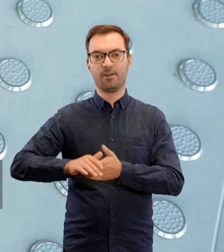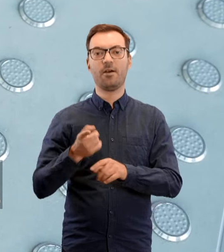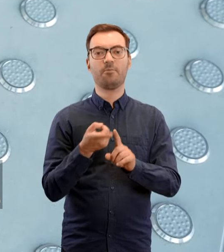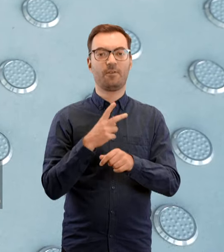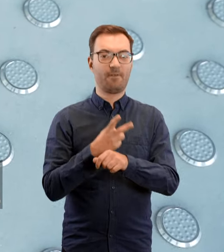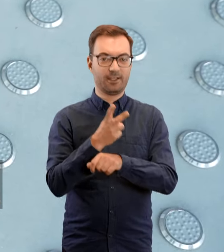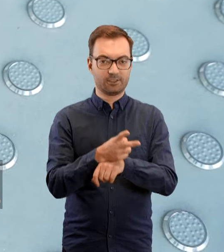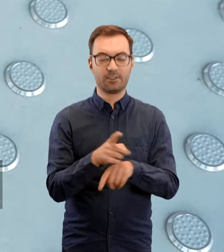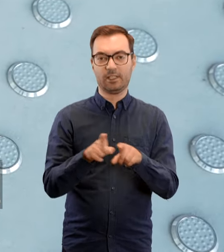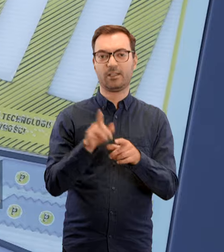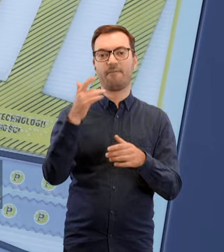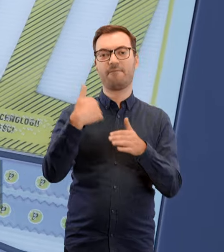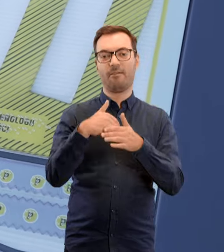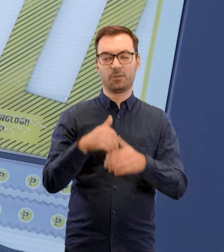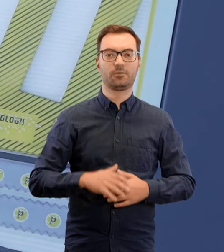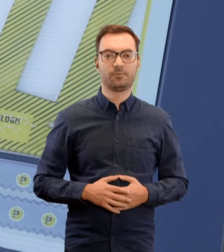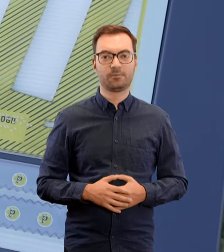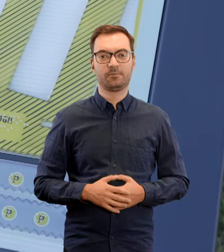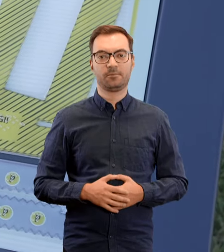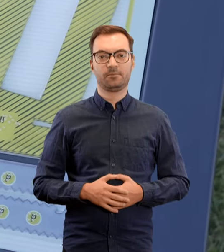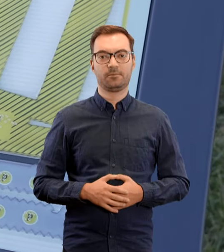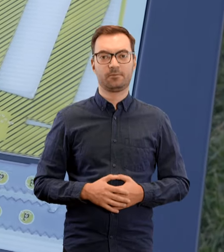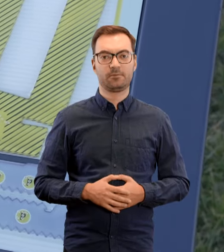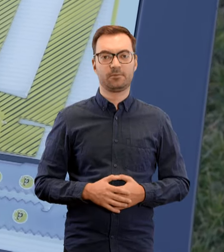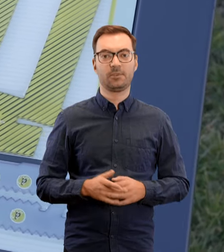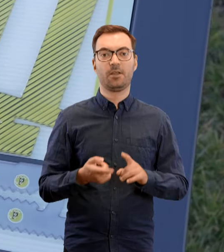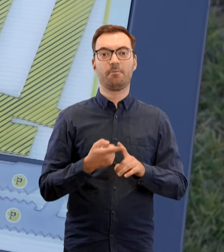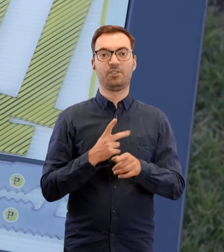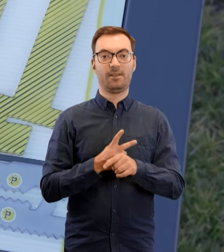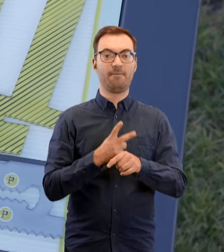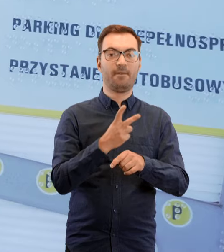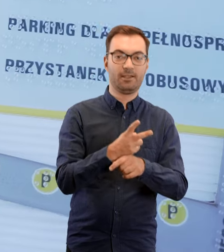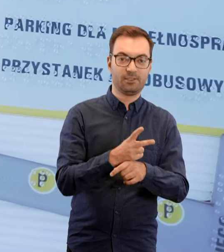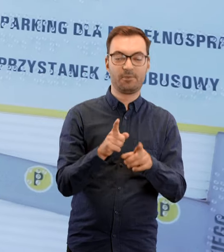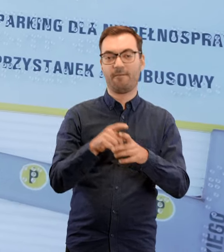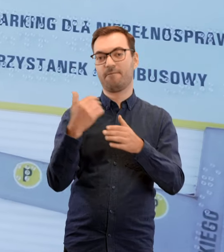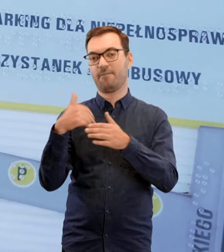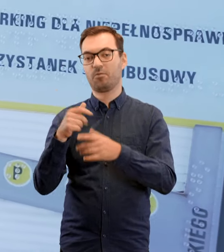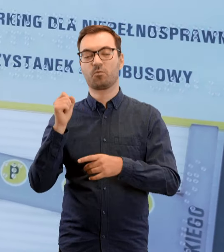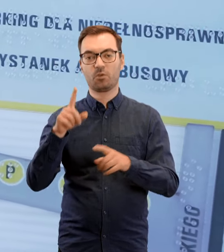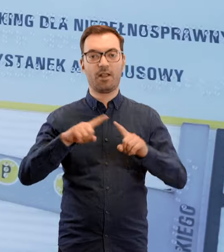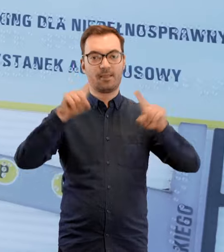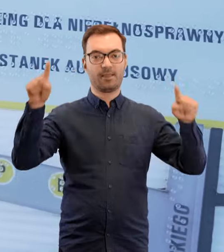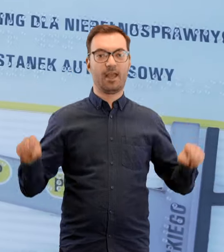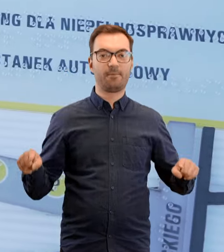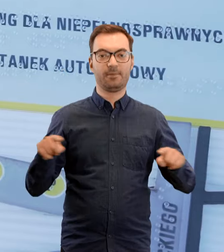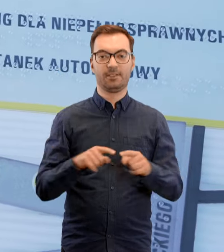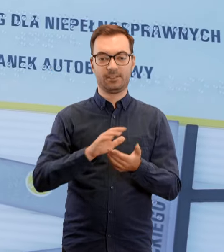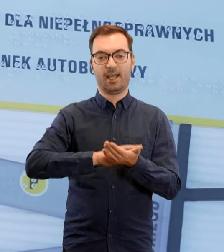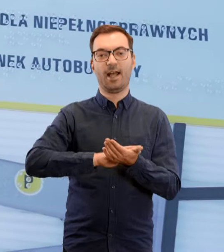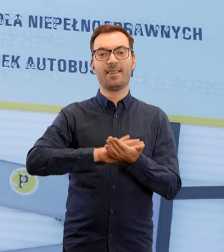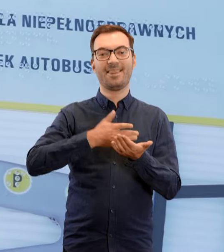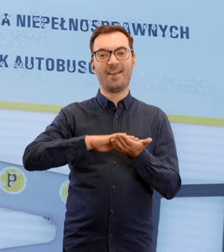wejściem oraz w samym obiekcie. Zarówno przed wejściem do obiektu, jak i w samym obiekcie znajduje się tablica